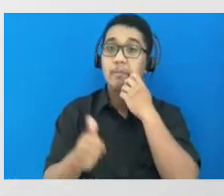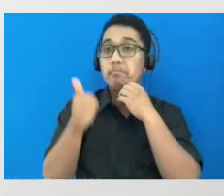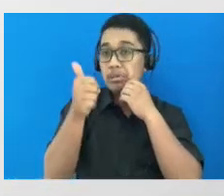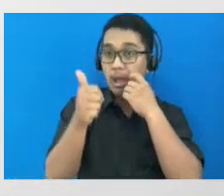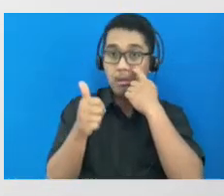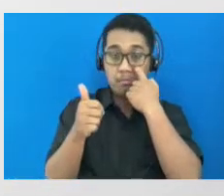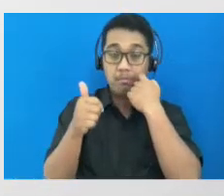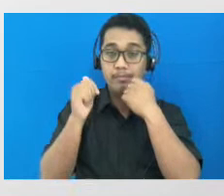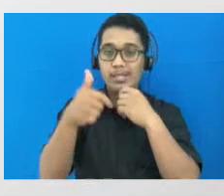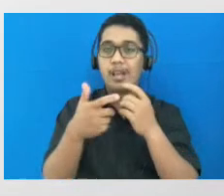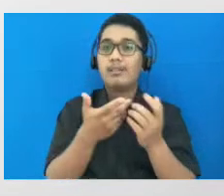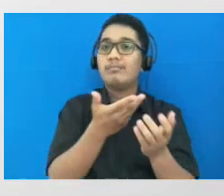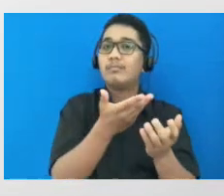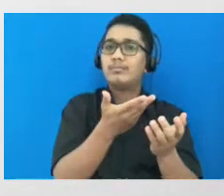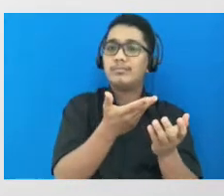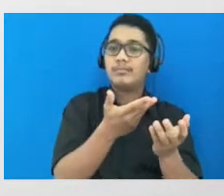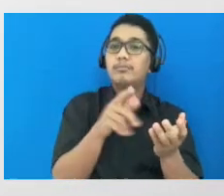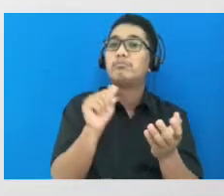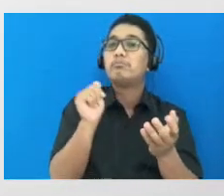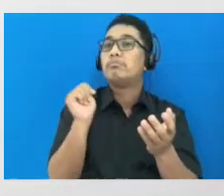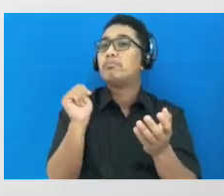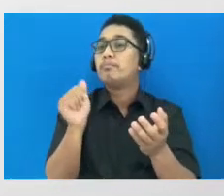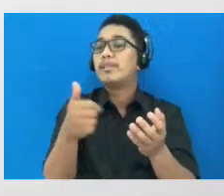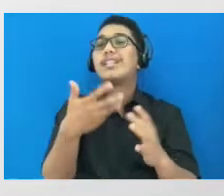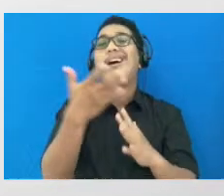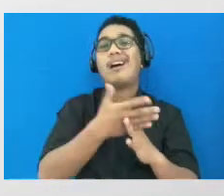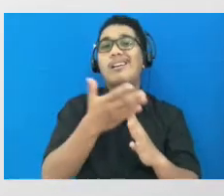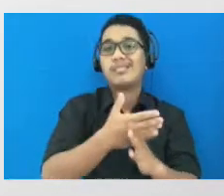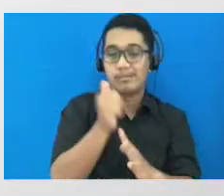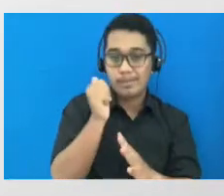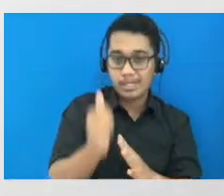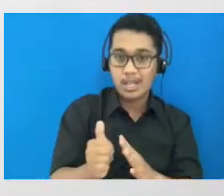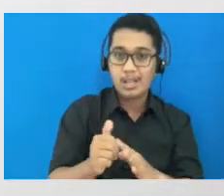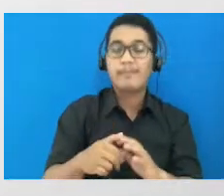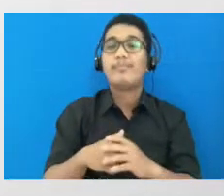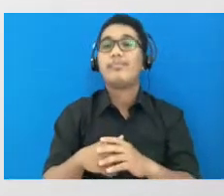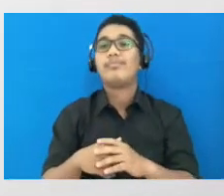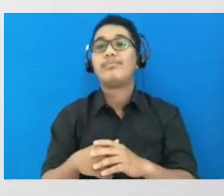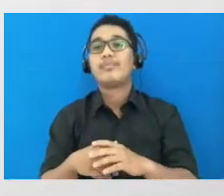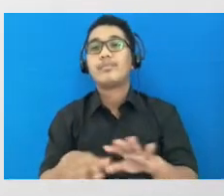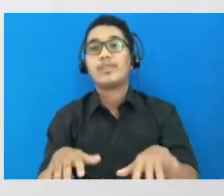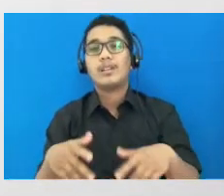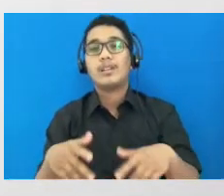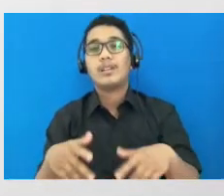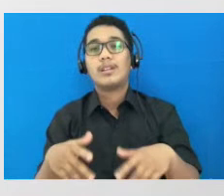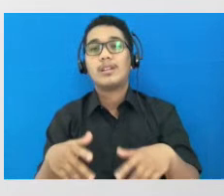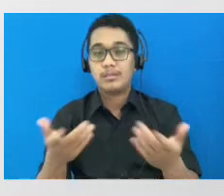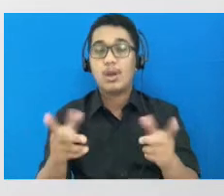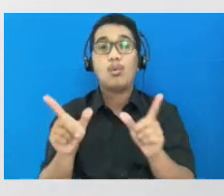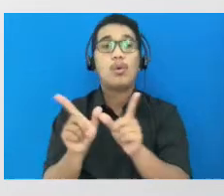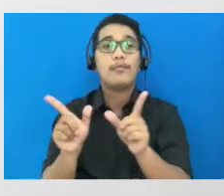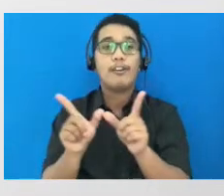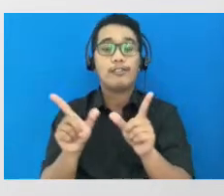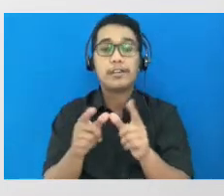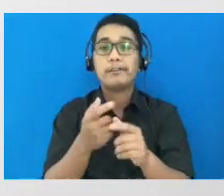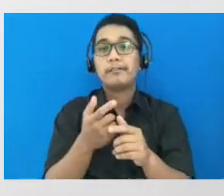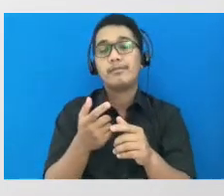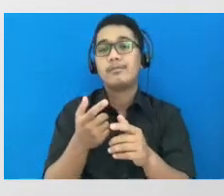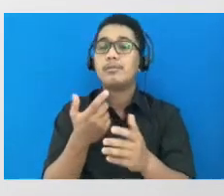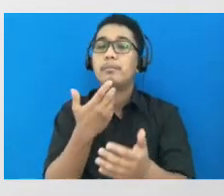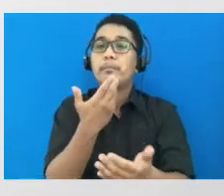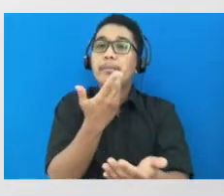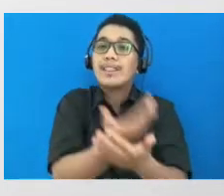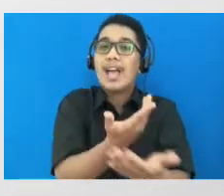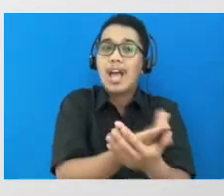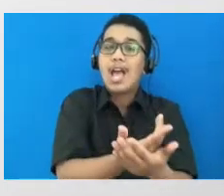diakses, bisa diminta, bisa didapat oleh penyedia-penyedia website apapun. Misalnya kita buka